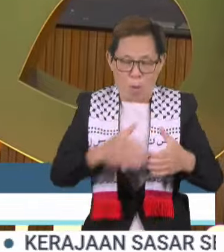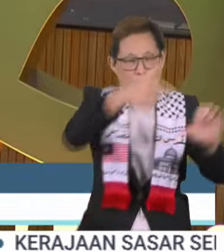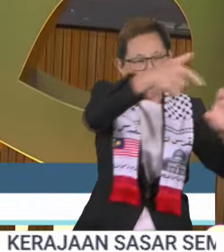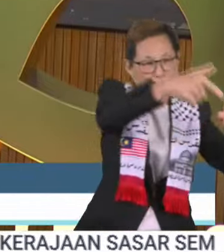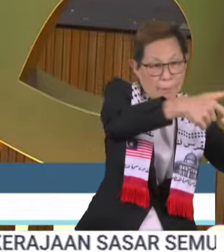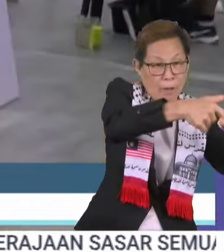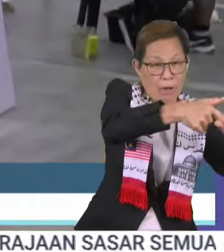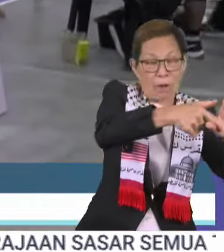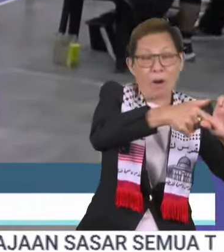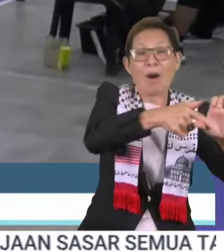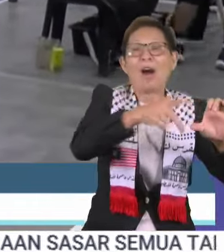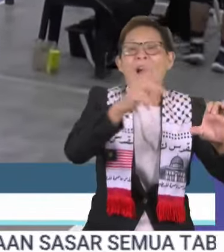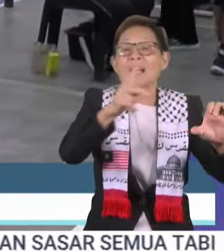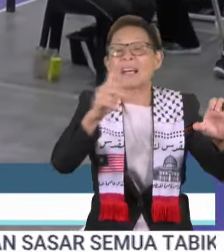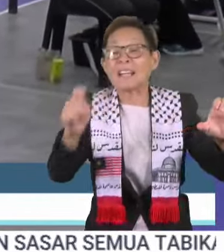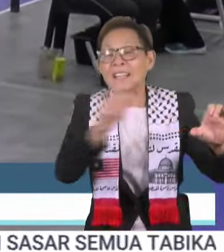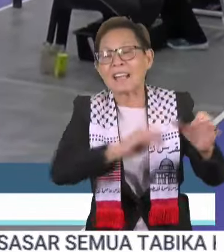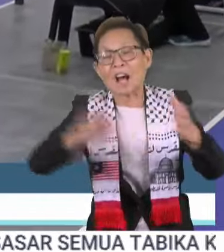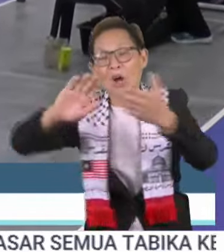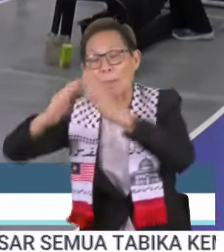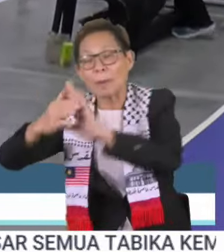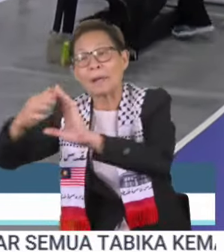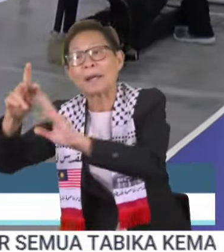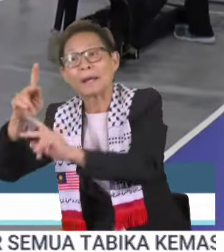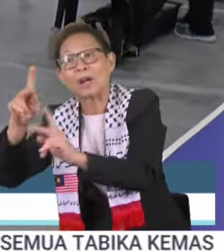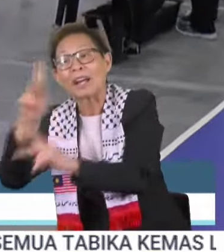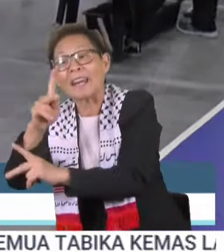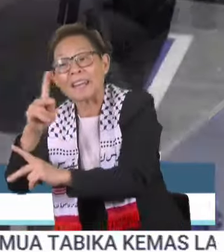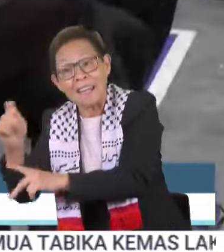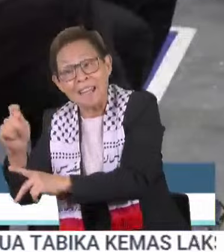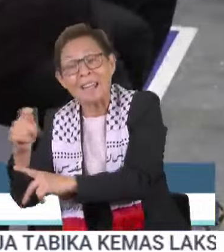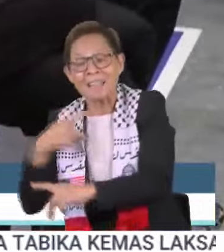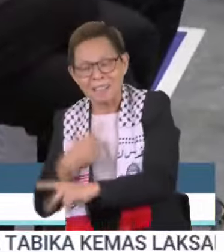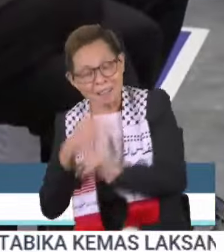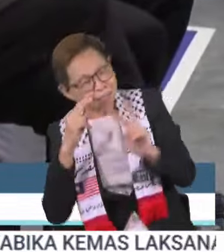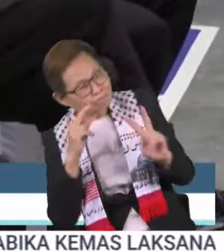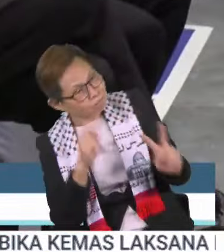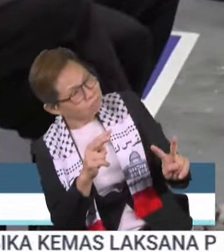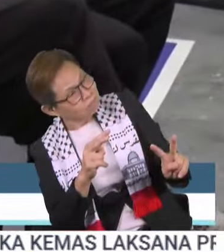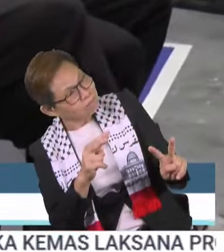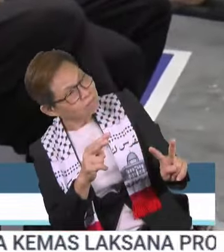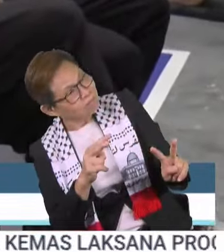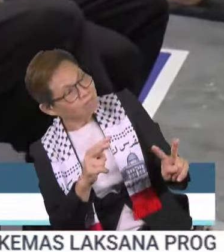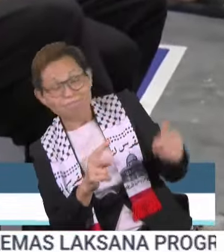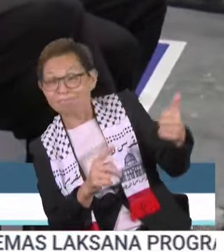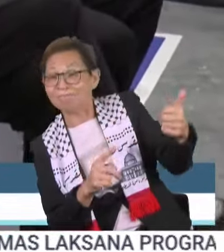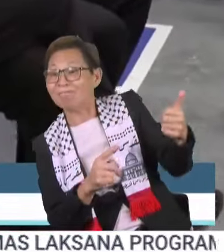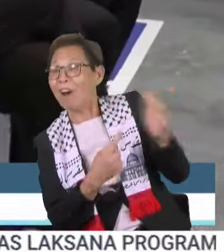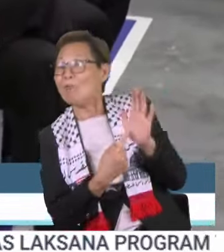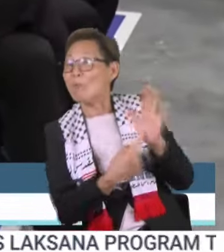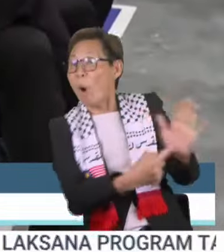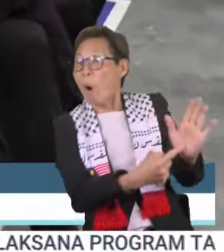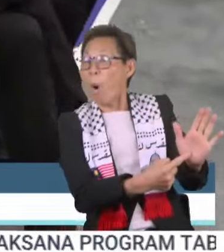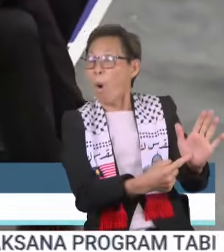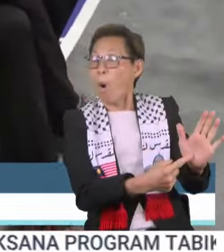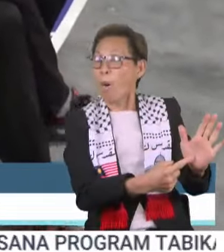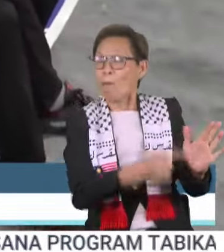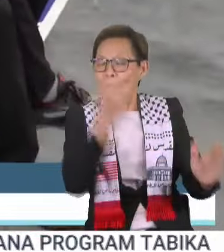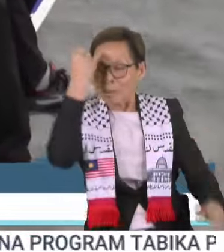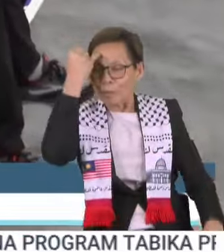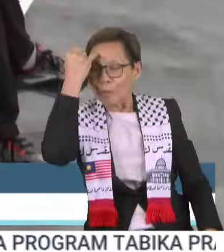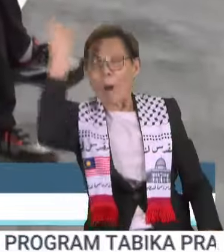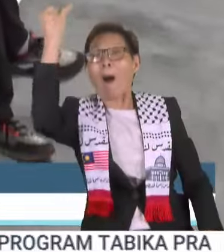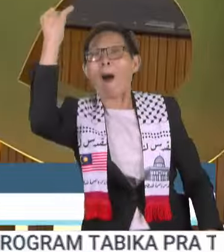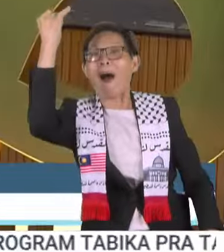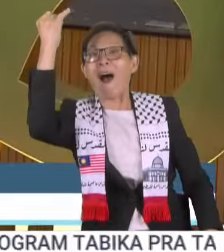Petronas Pengerang dan juga komuniti Pengerang yang dapat kita lihat. Ini merupakan sumber